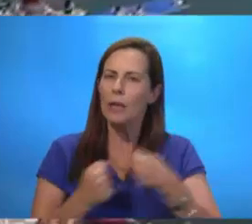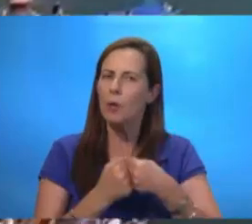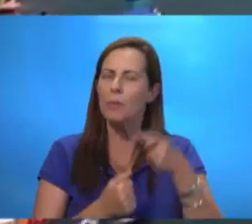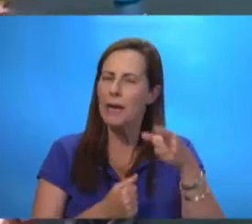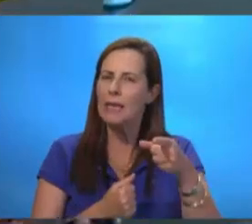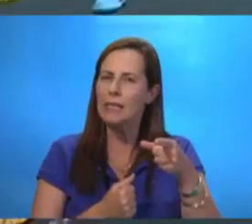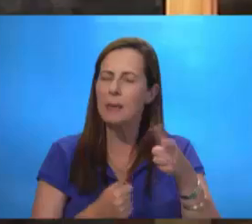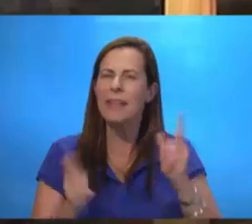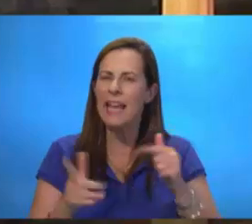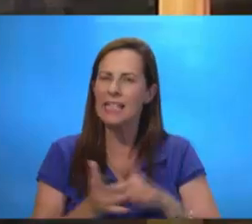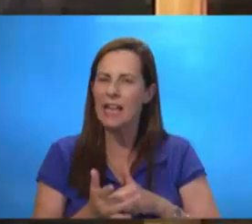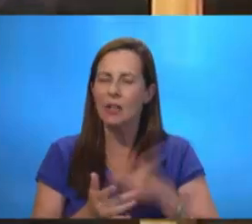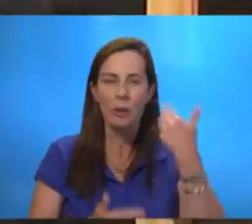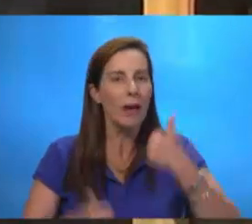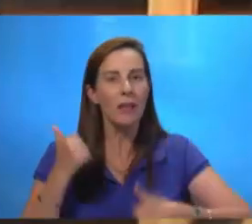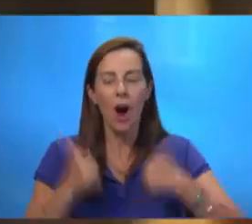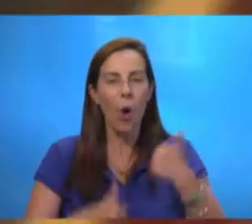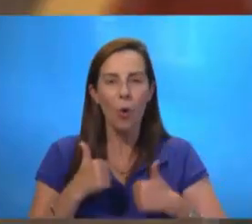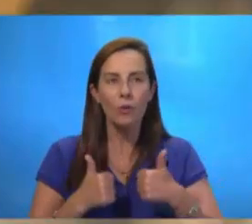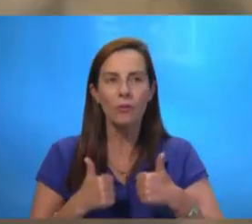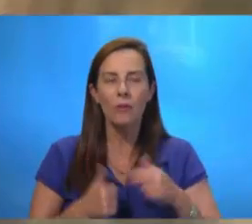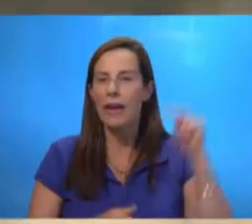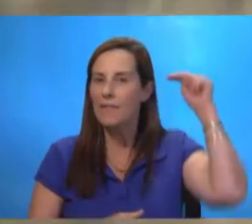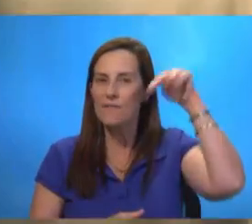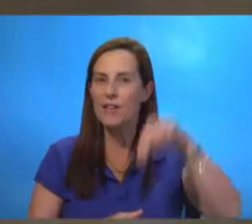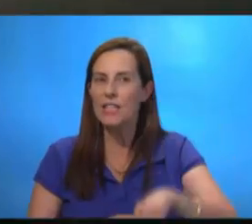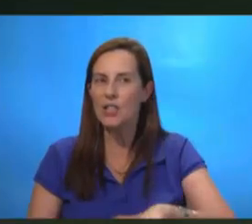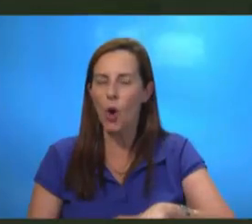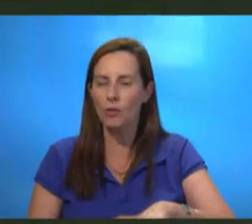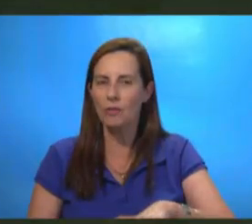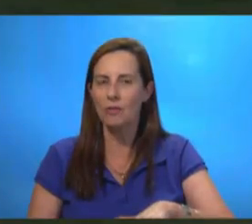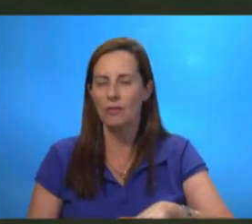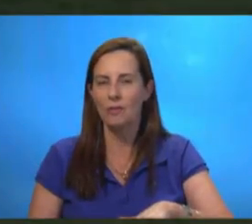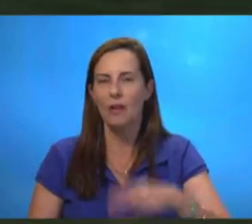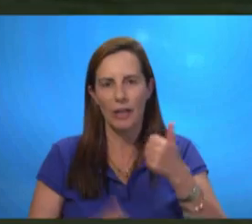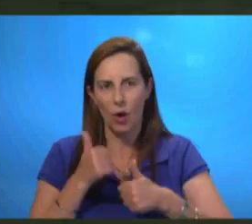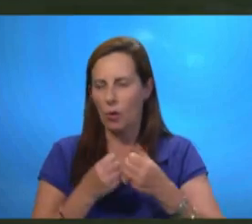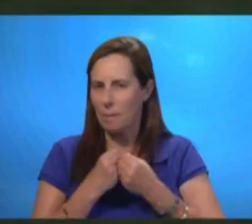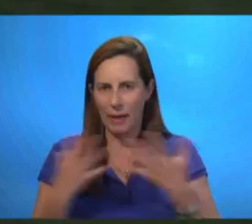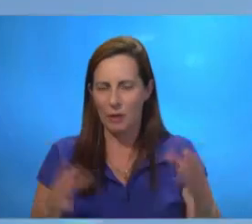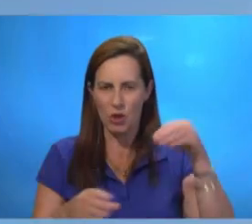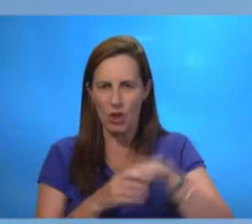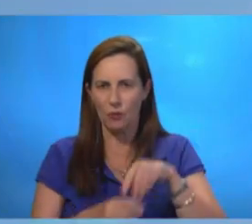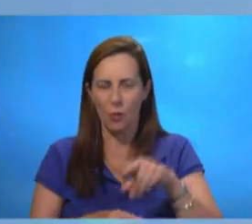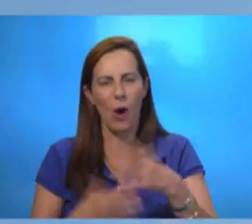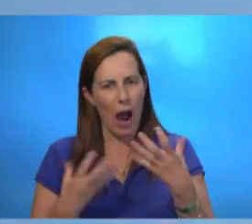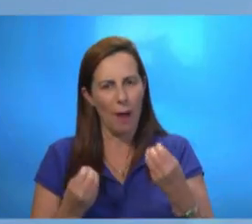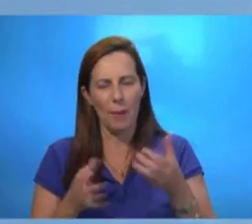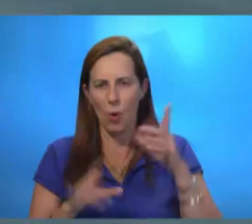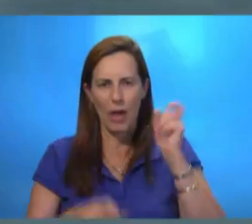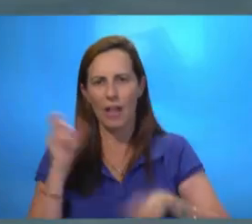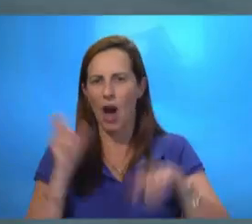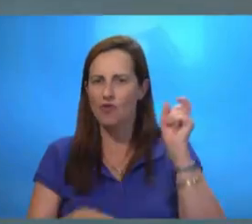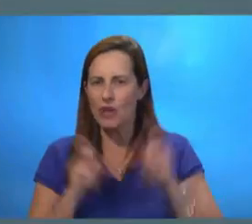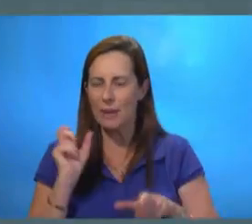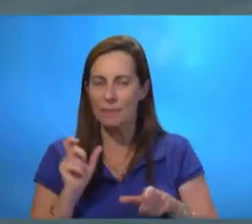בטקסס, שם הייתה תחרות קפיצות ממצוק, תחרות מדהימה שהשתתפו בה הרבה מאוד אנשים,